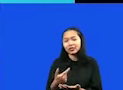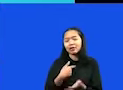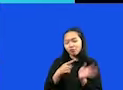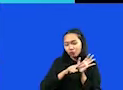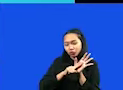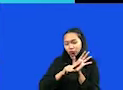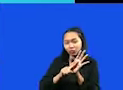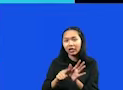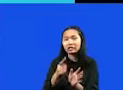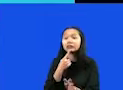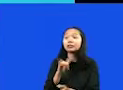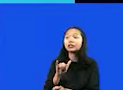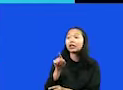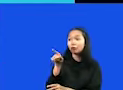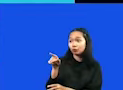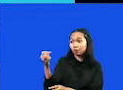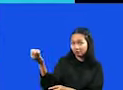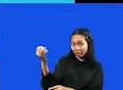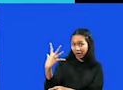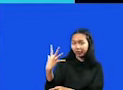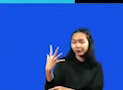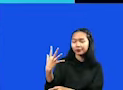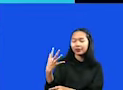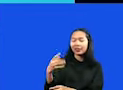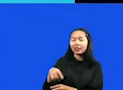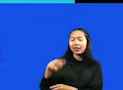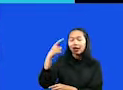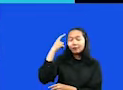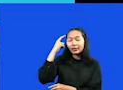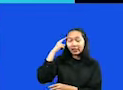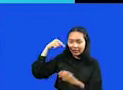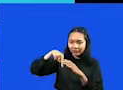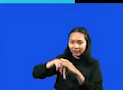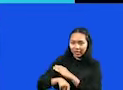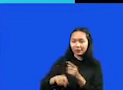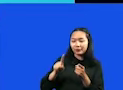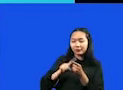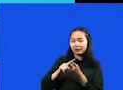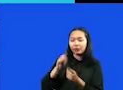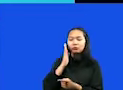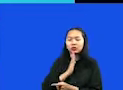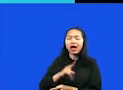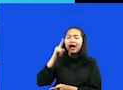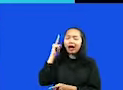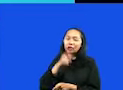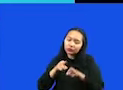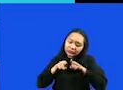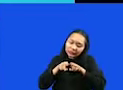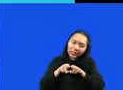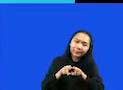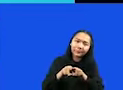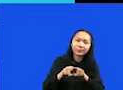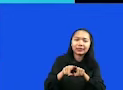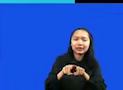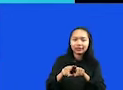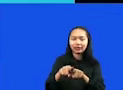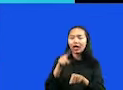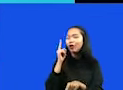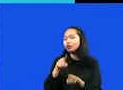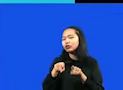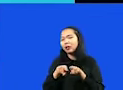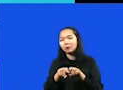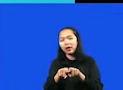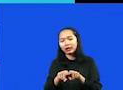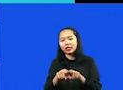oleh Mbak Mega bahwa ternyata kekritisan anak muda ini memang butuh didampingi juga dan ini bagian dari yang tadi sudah ROM sampaikan sebagai